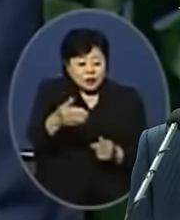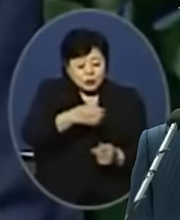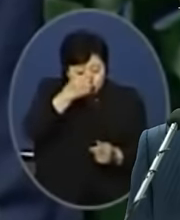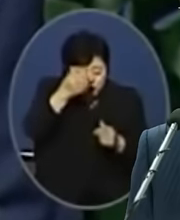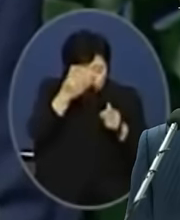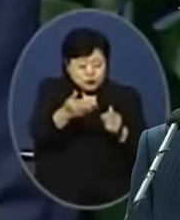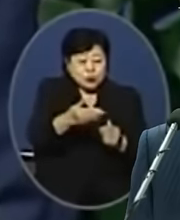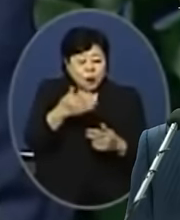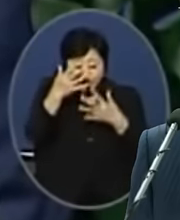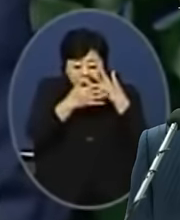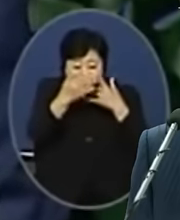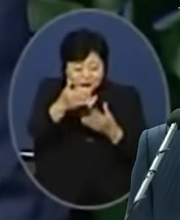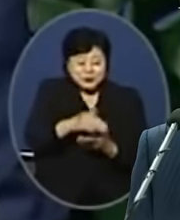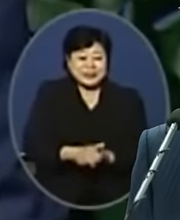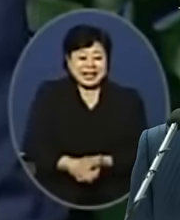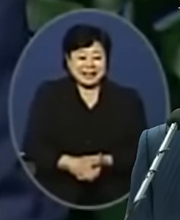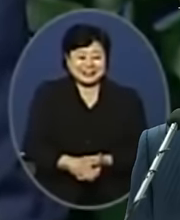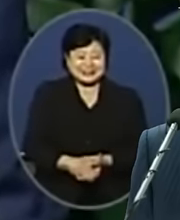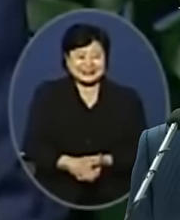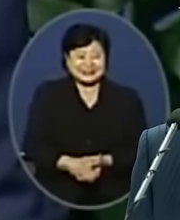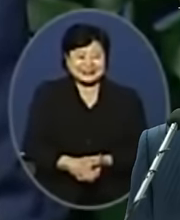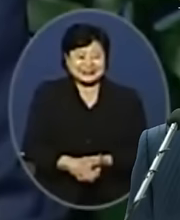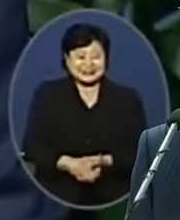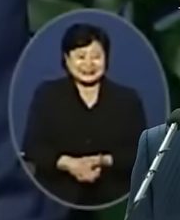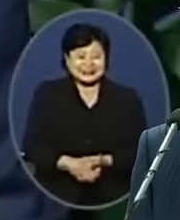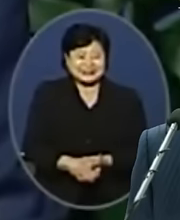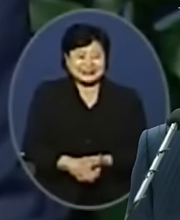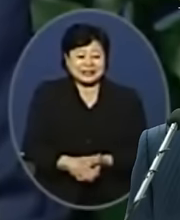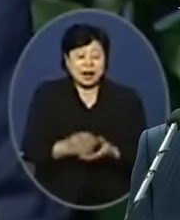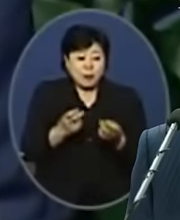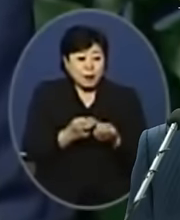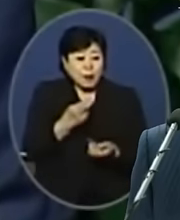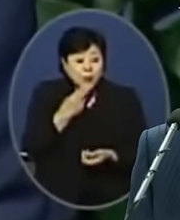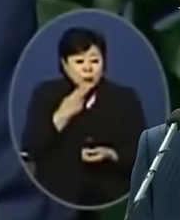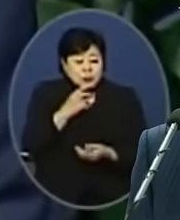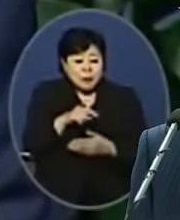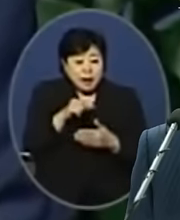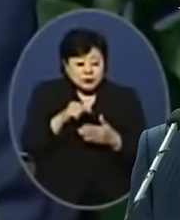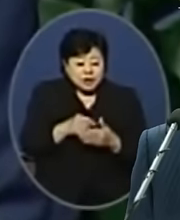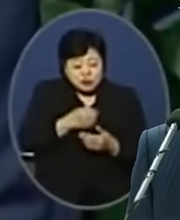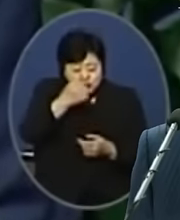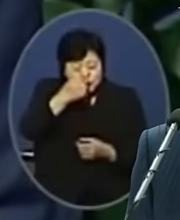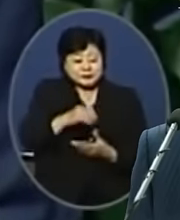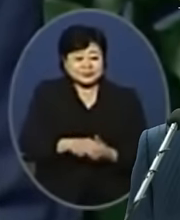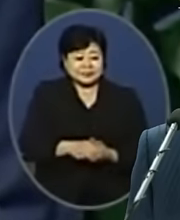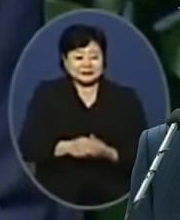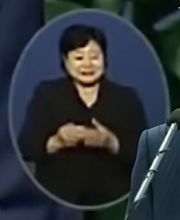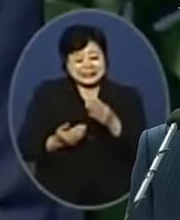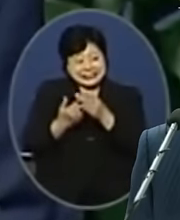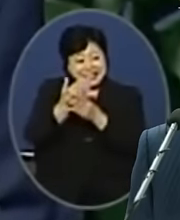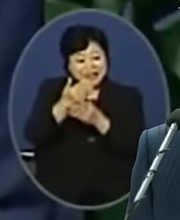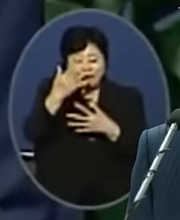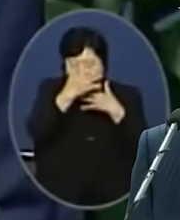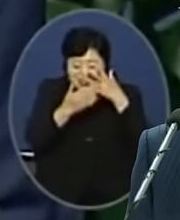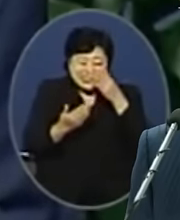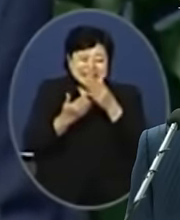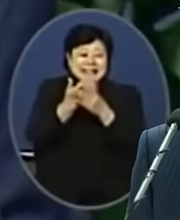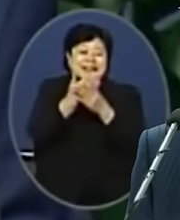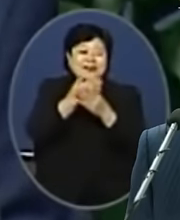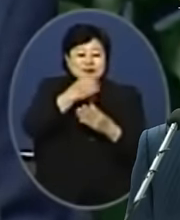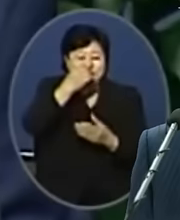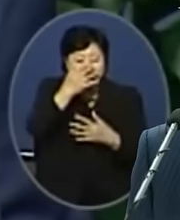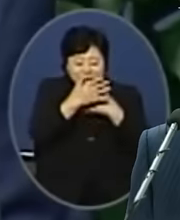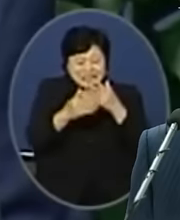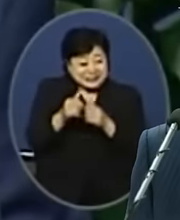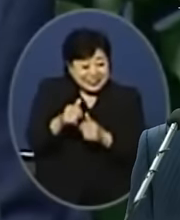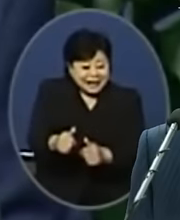꿈을 주시고 환상을 주시는 것입니다. 어찌할 도리 없이 마음속에 꿈이 생겨나고 환상이 생겨나고 꿈과